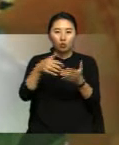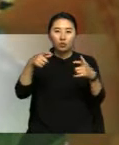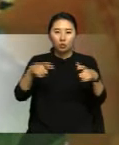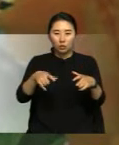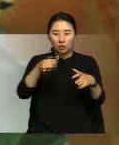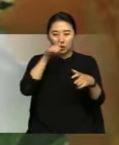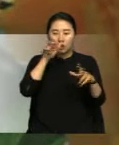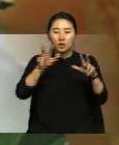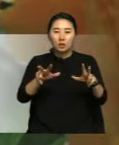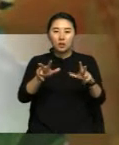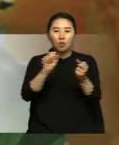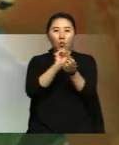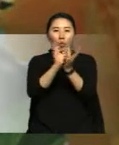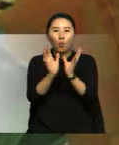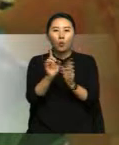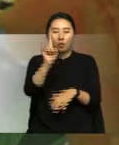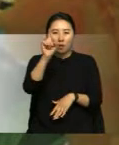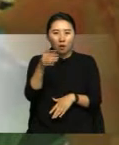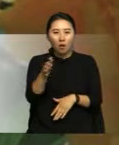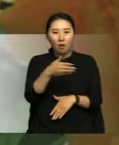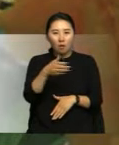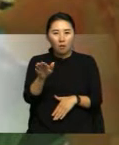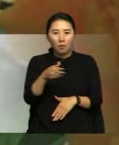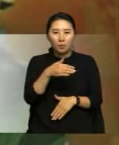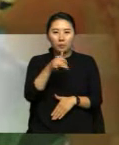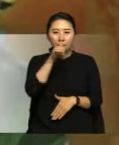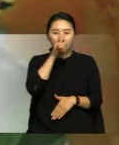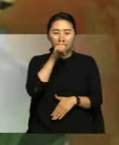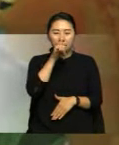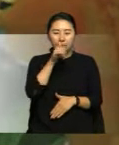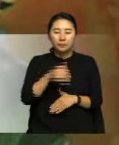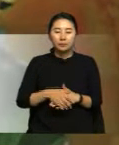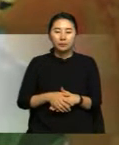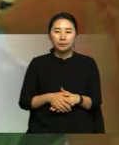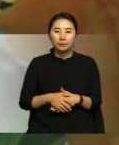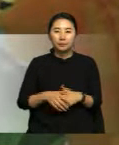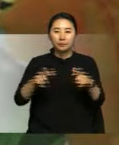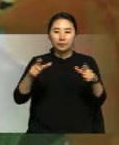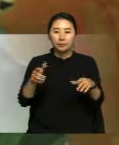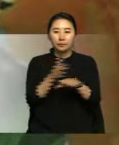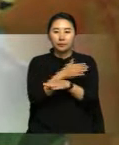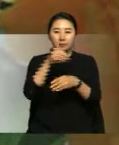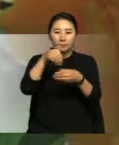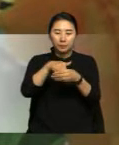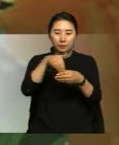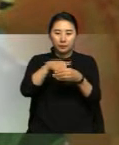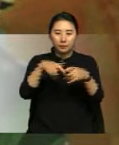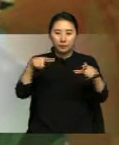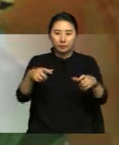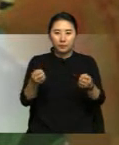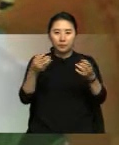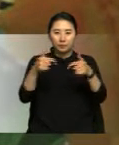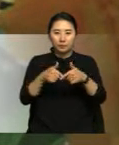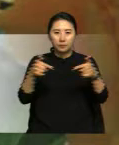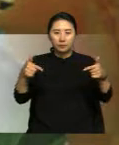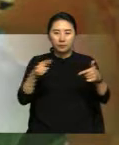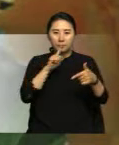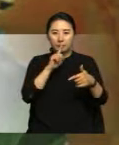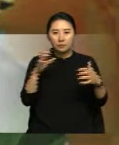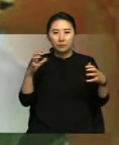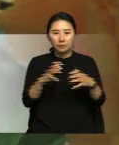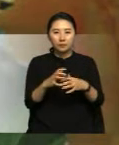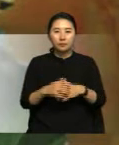있습니다. 지금은 이 황매마을에 황매화가 한 그루도 없는데요. 지금부터 심어서 지역 축제로 확대해 나가자는